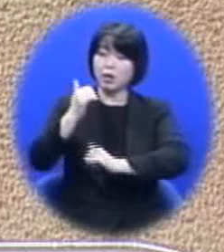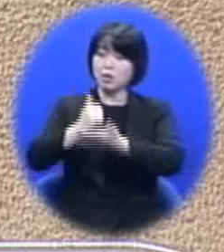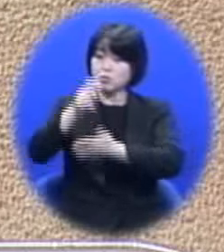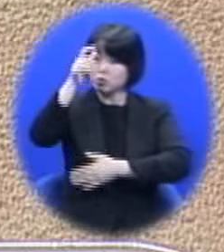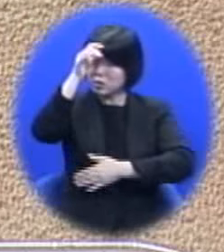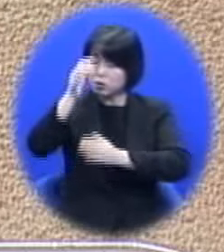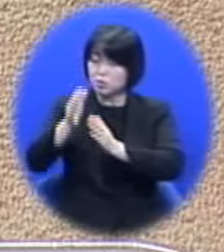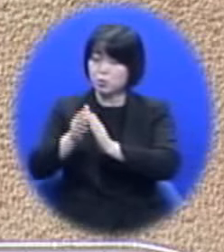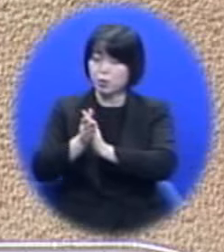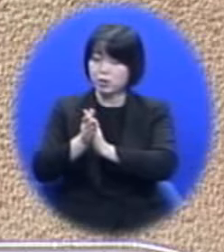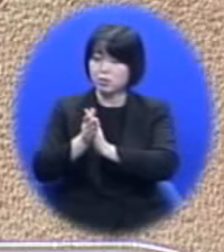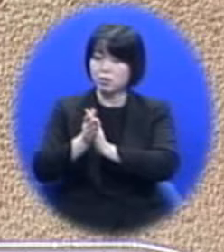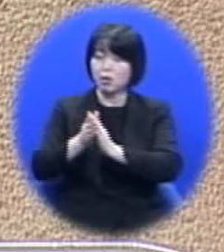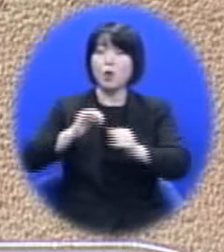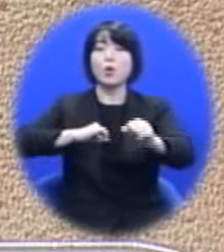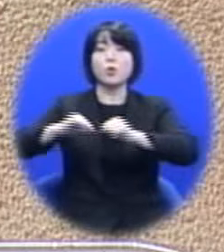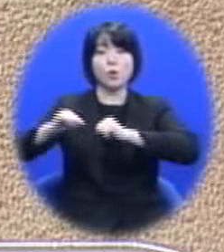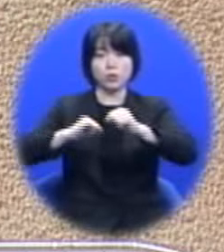기도에는 역사가 있어요.